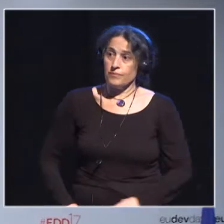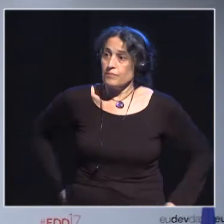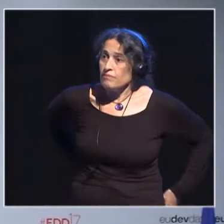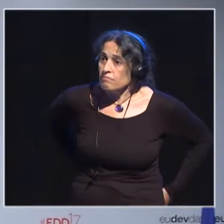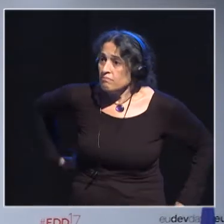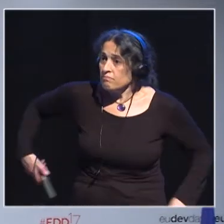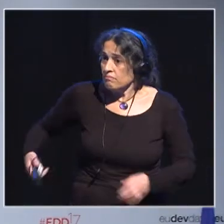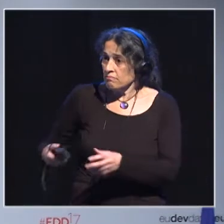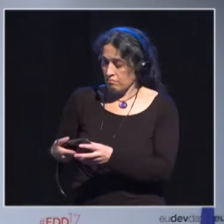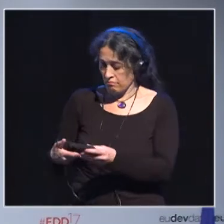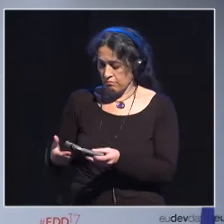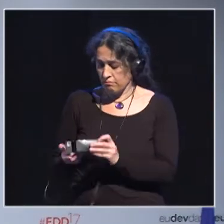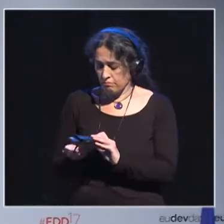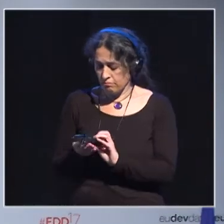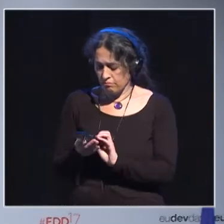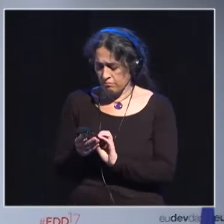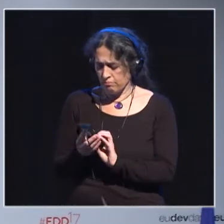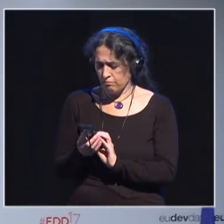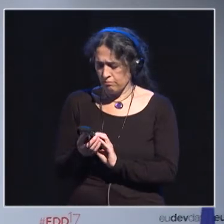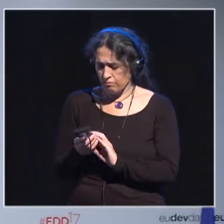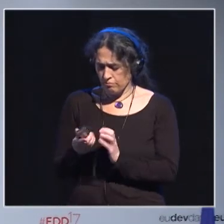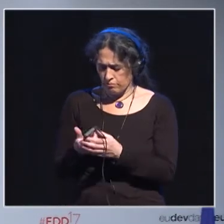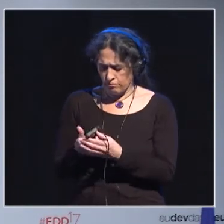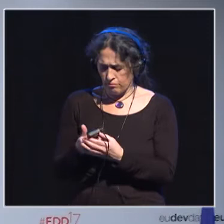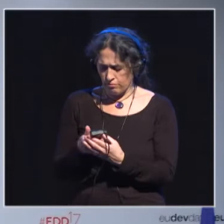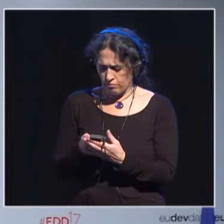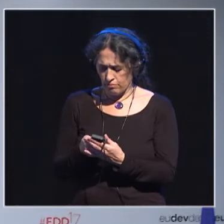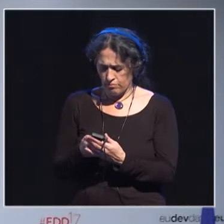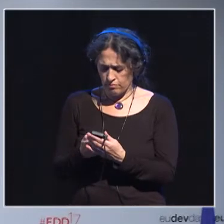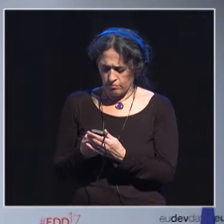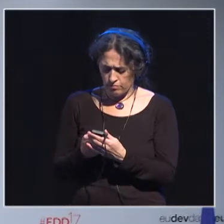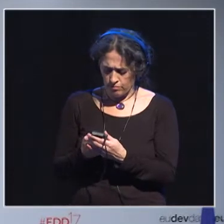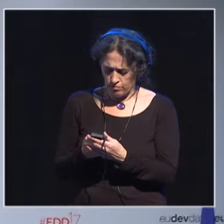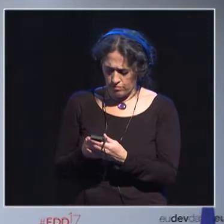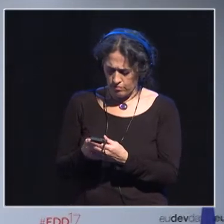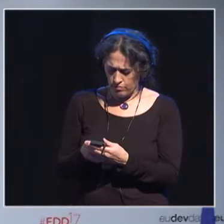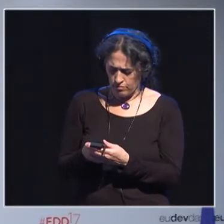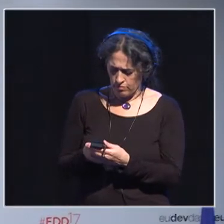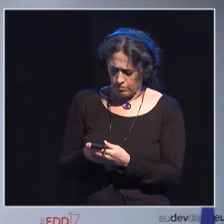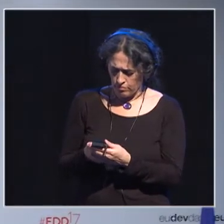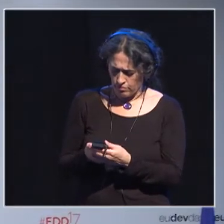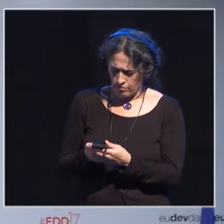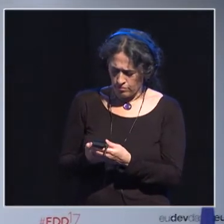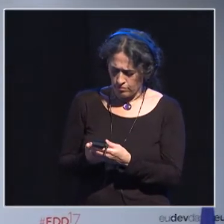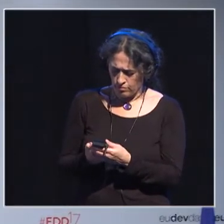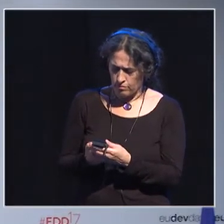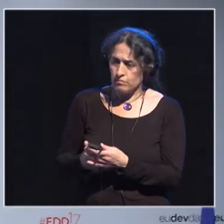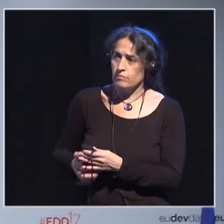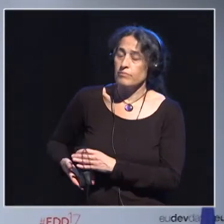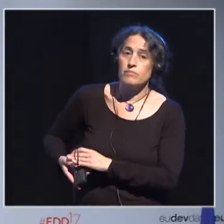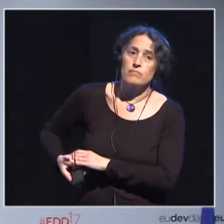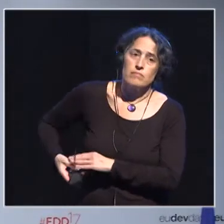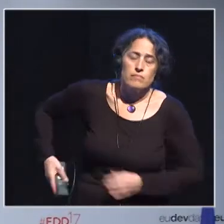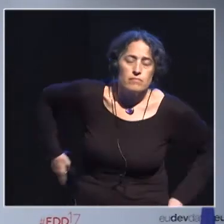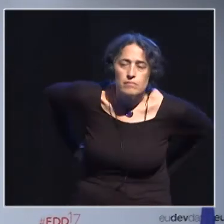avez attendu tout ce temps-là pour vous intéresser au digital? Pourquoi vous ne l'avez pas fait plus tôt? Et concernant madame, pour le Nigeria, comment